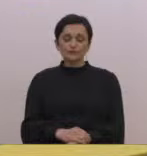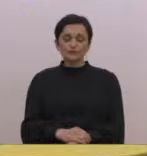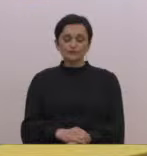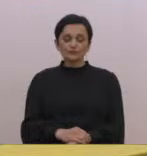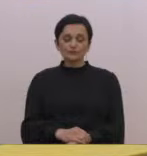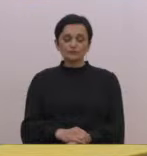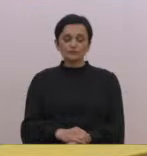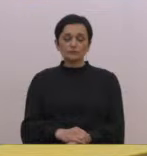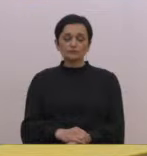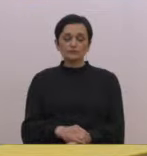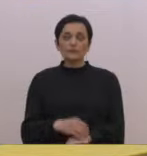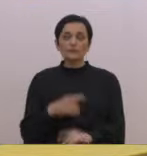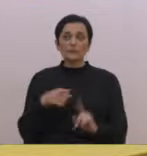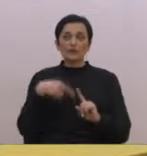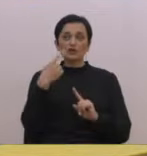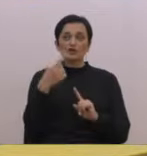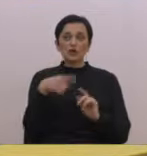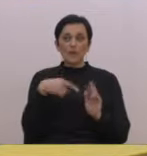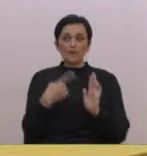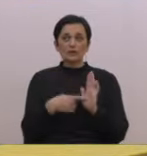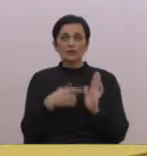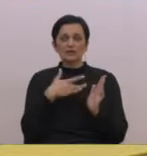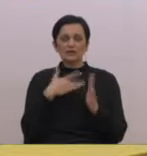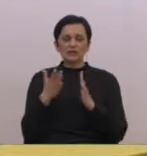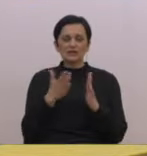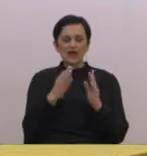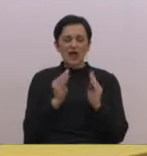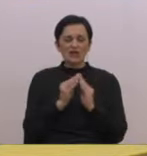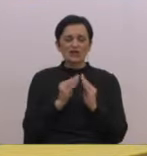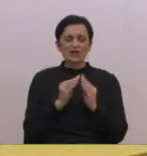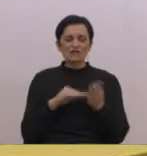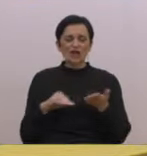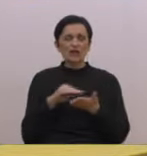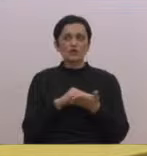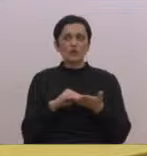ხო, შემდეგი კითხვები დაახლოებით იგივე სიმეორებს.